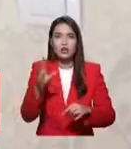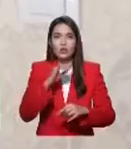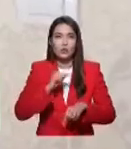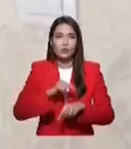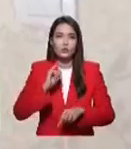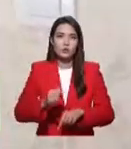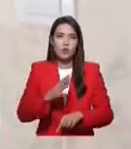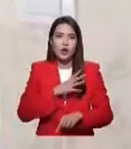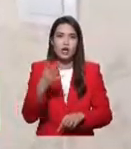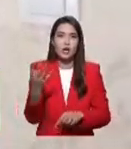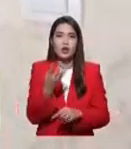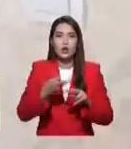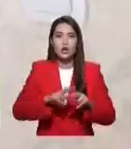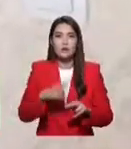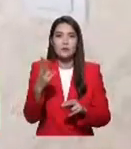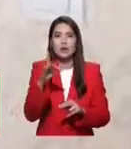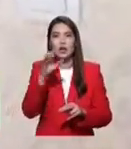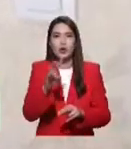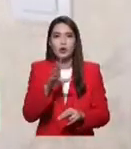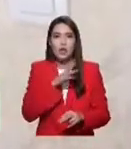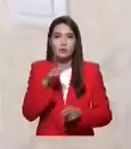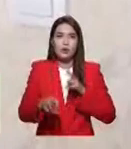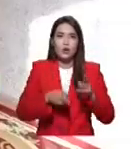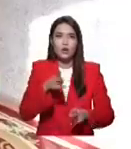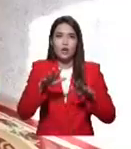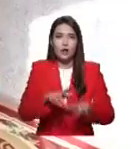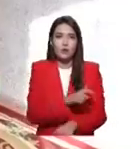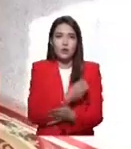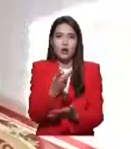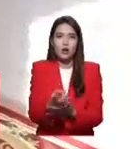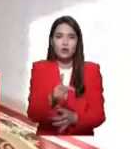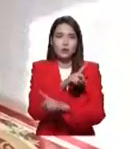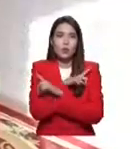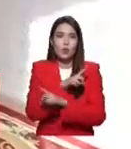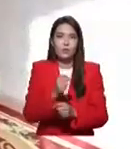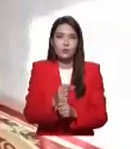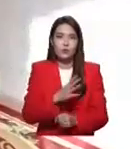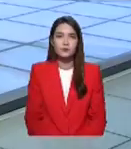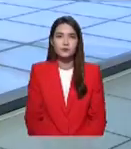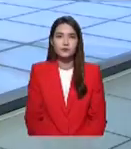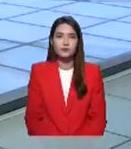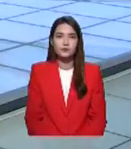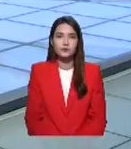Гүлдана Хинатуллаға 2-ші рет ота жасау кезінде жансақтау бөлімшесінде көз жұмған болатын.